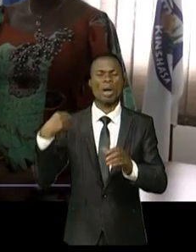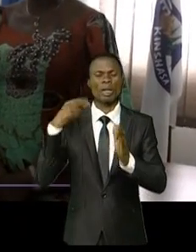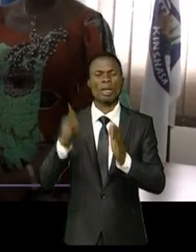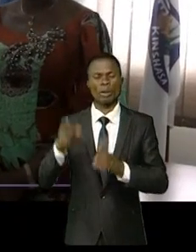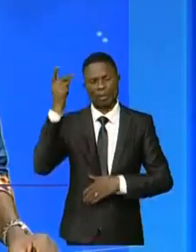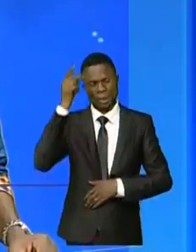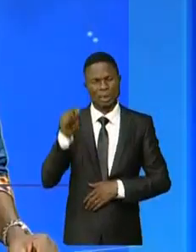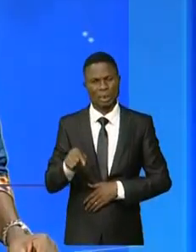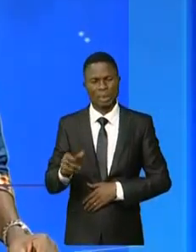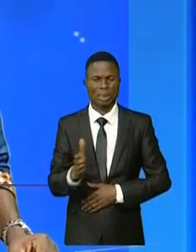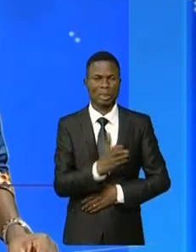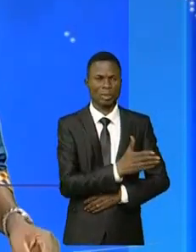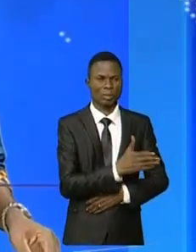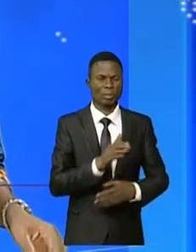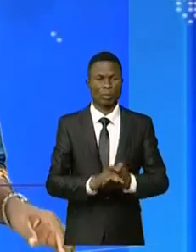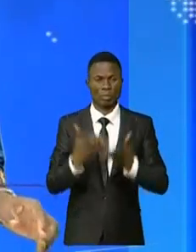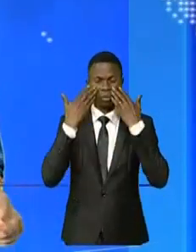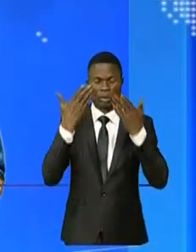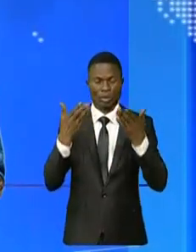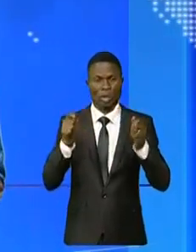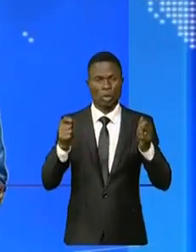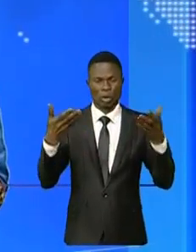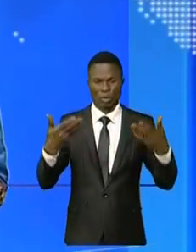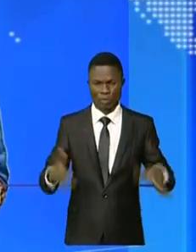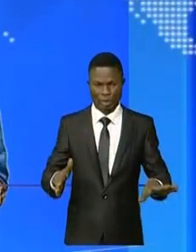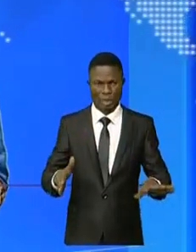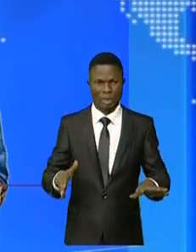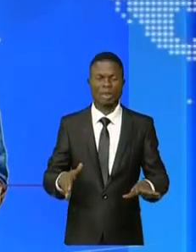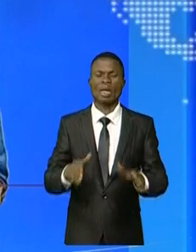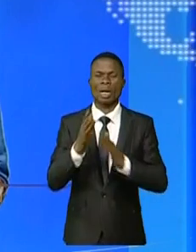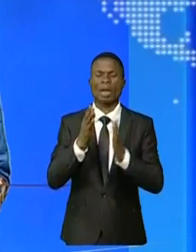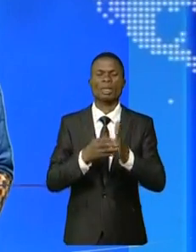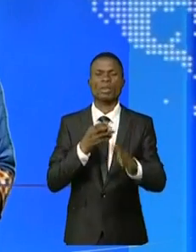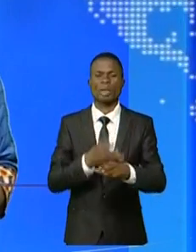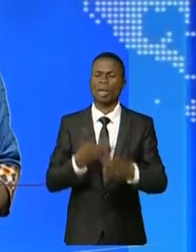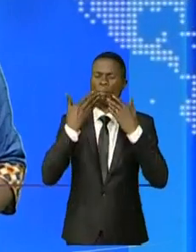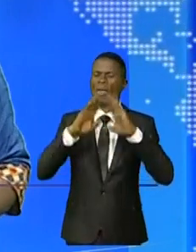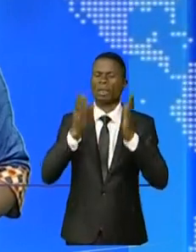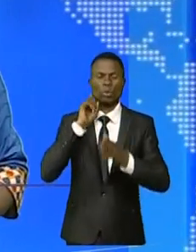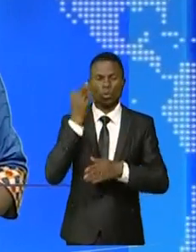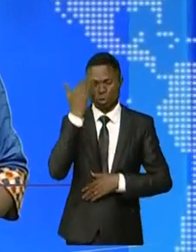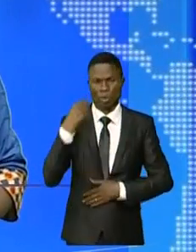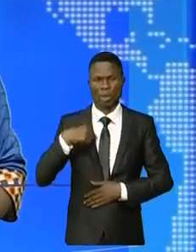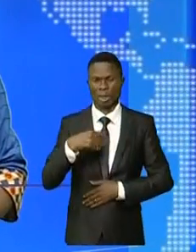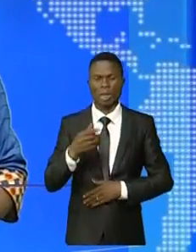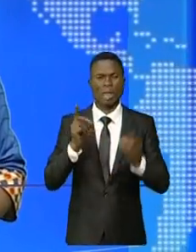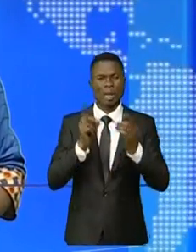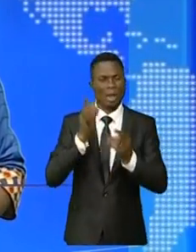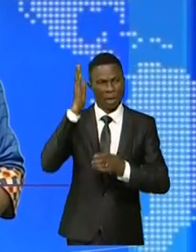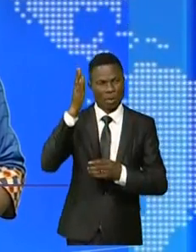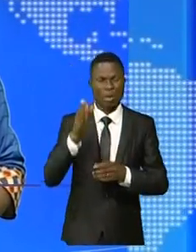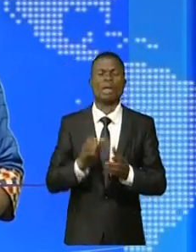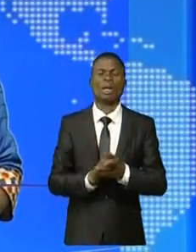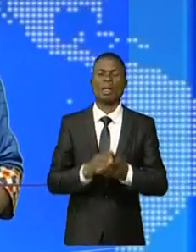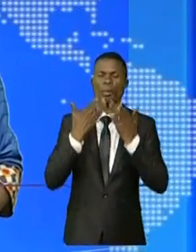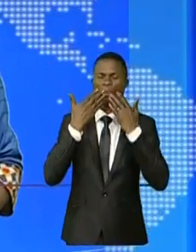de Kinshasa. Voilà, c'est ici que se referme cette édition de 19h. Merci de nous avoir suivis. Je vous retrouve très prochainement